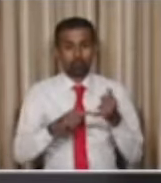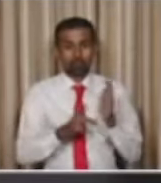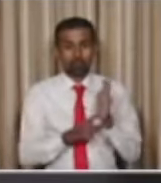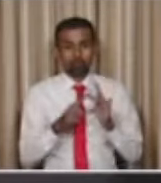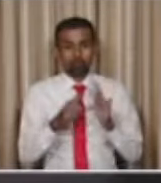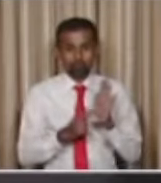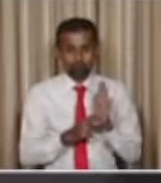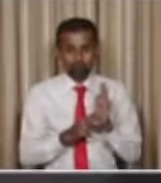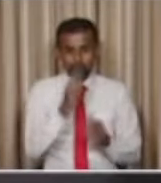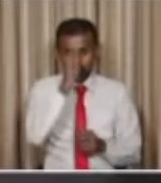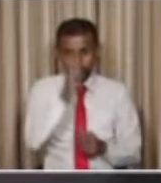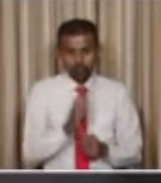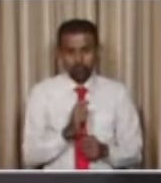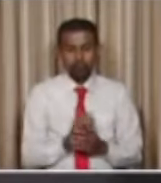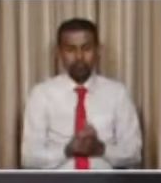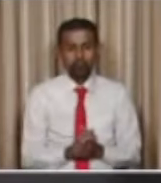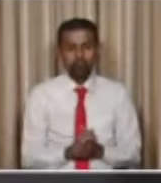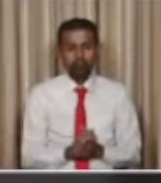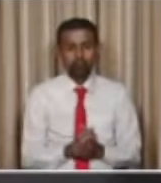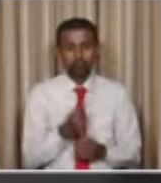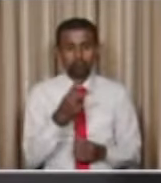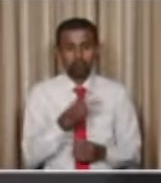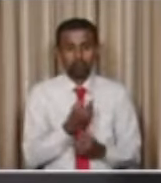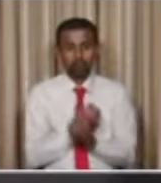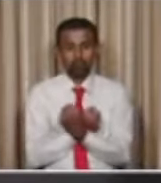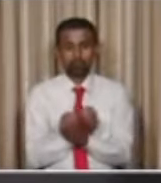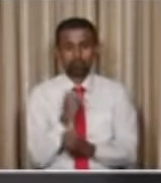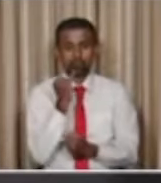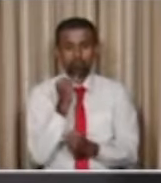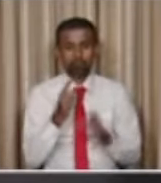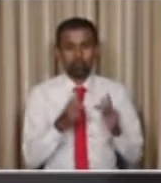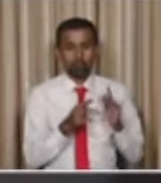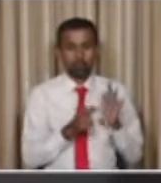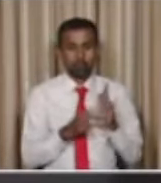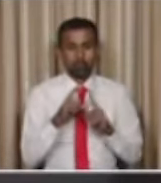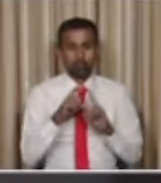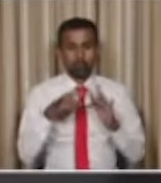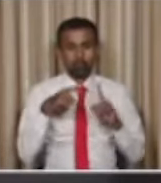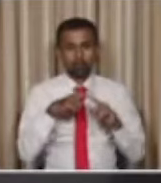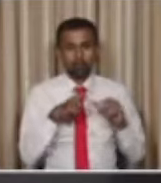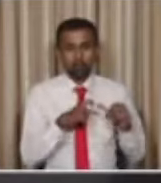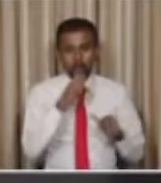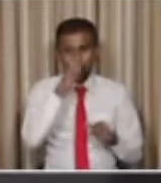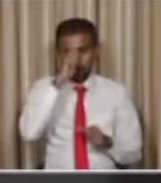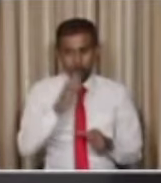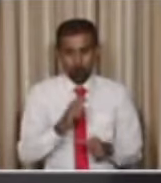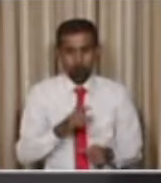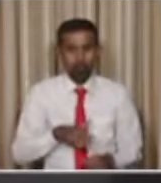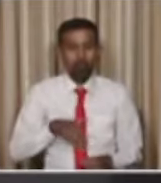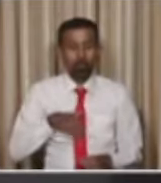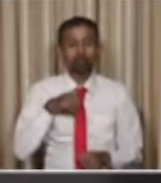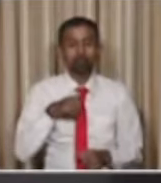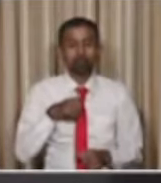ಮೆತ್ತುಮ ಏವಾಗೆಮ ನಿಯೋಜ್ಯ ಪೊಲೀಸ್ಪತಿ ಇಂದಿಕ ಹಪುಗಡ ಮೆತಿತುಮಾಗೆ